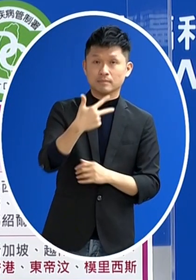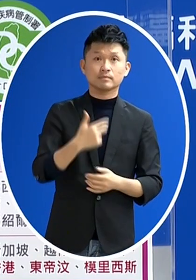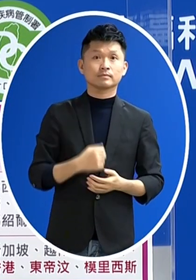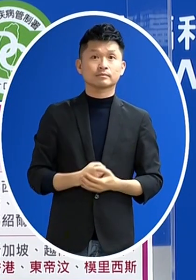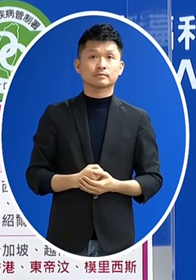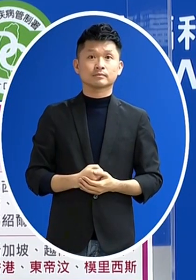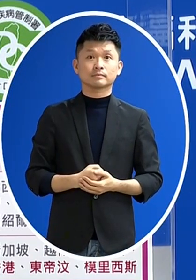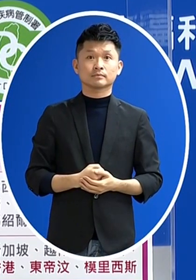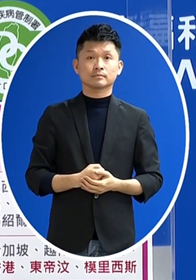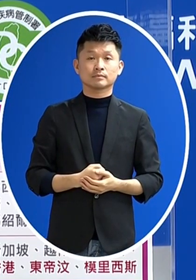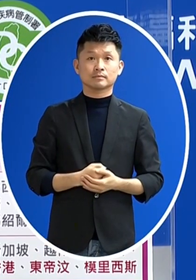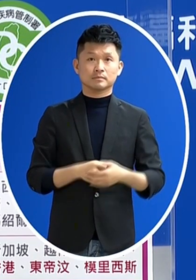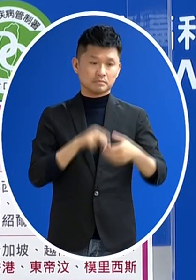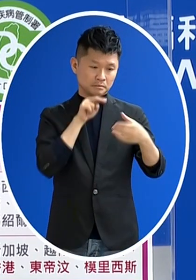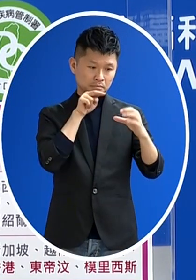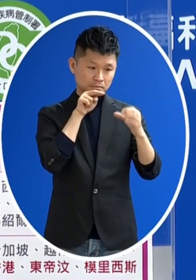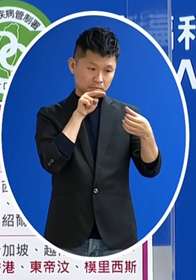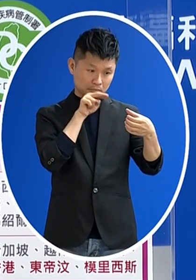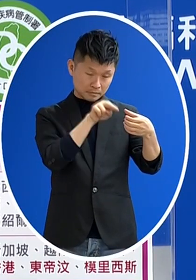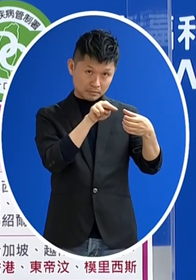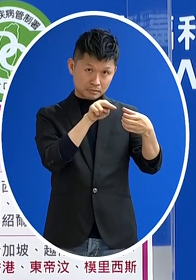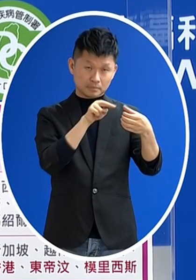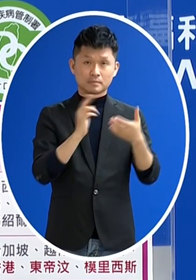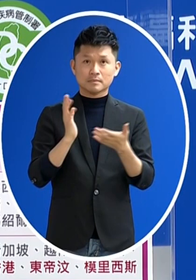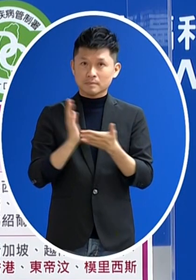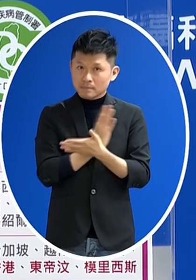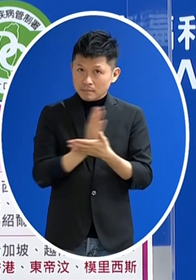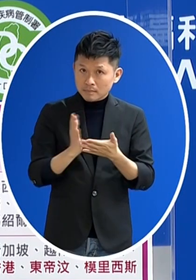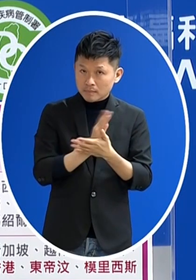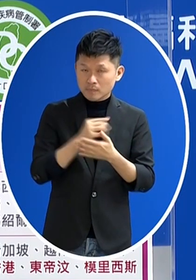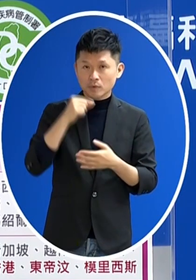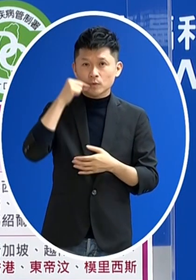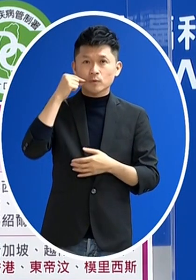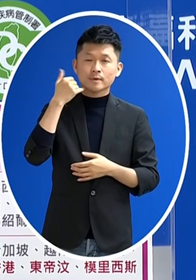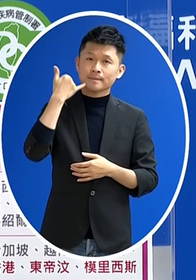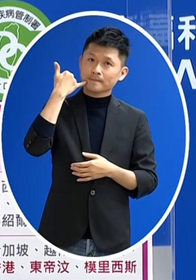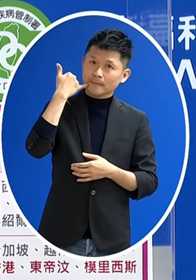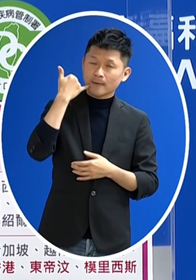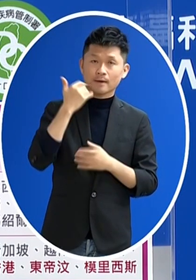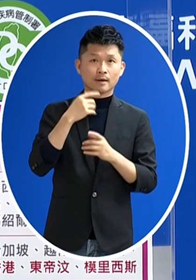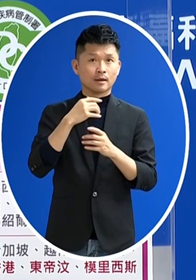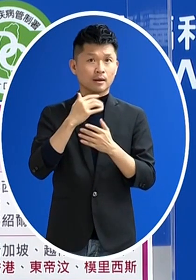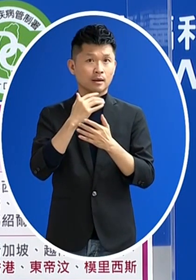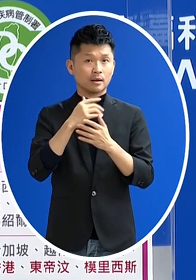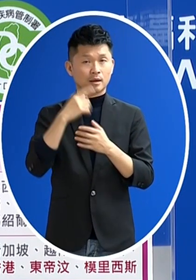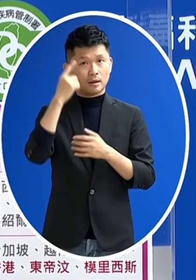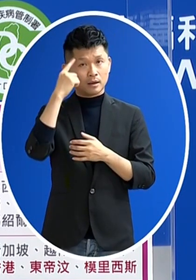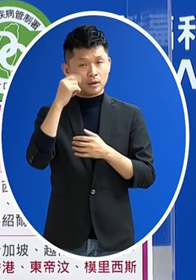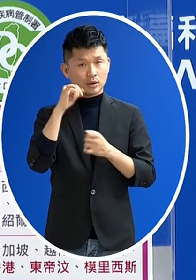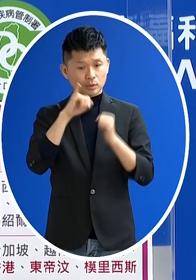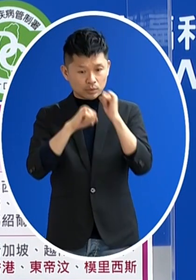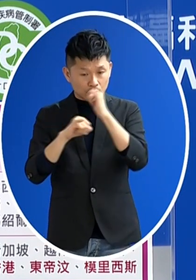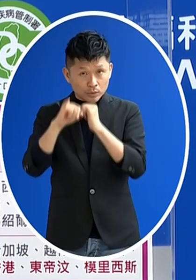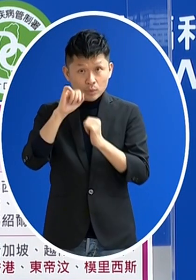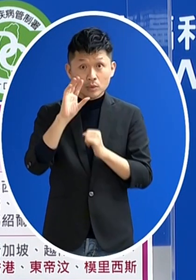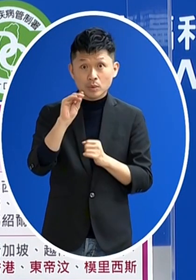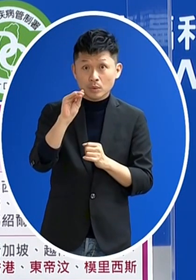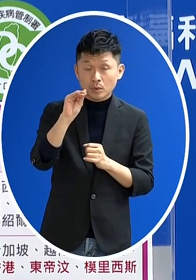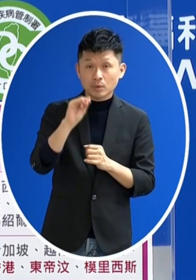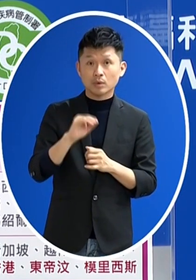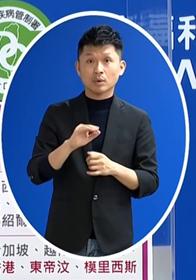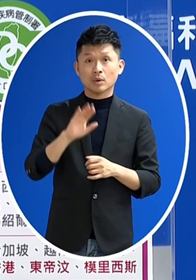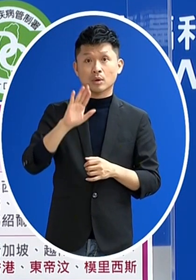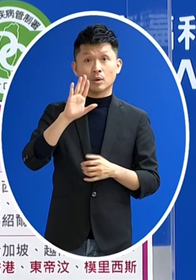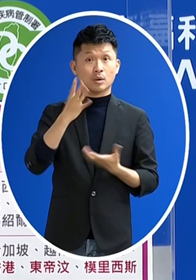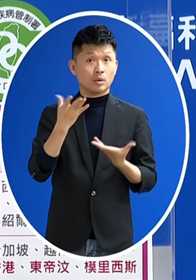检验外观鉴别，然后酸碱度，然后细菌内毒素，那这无菌的